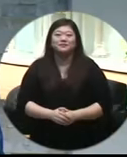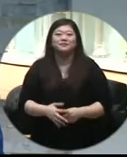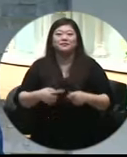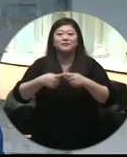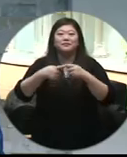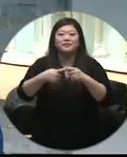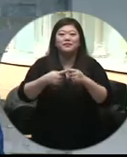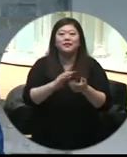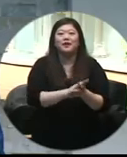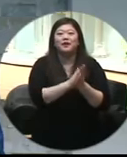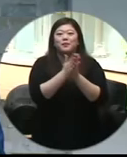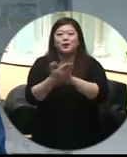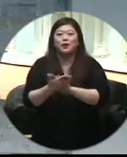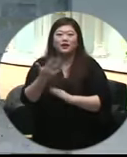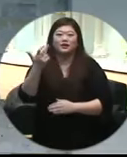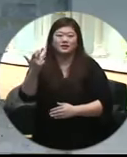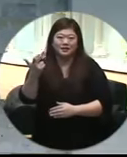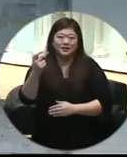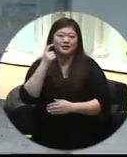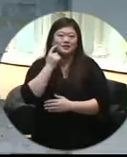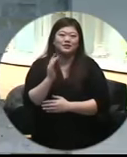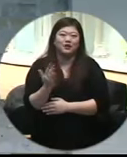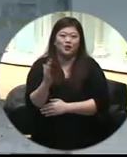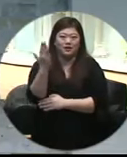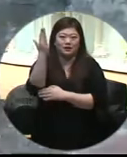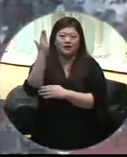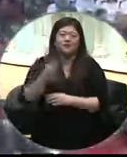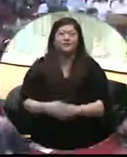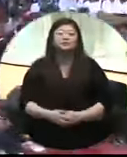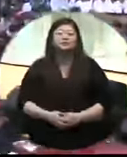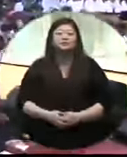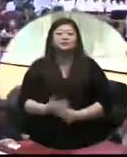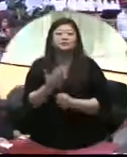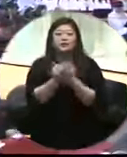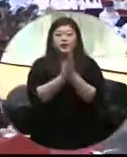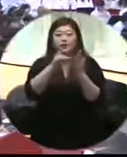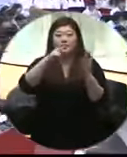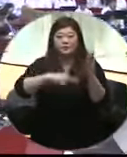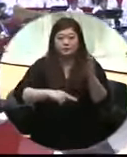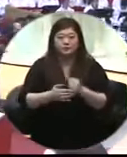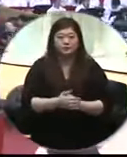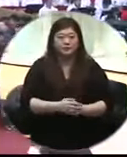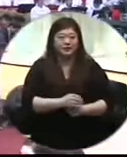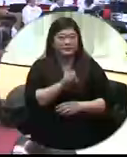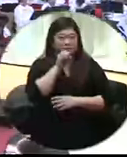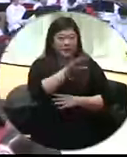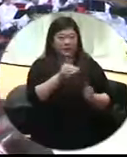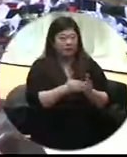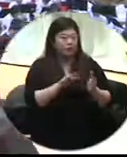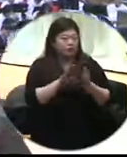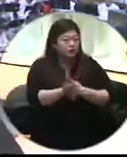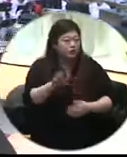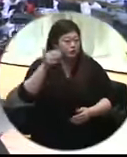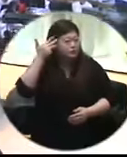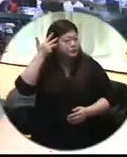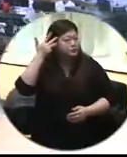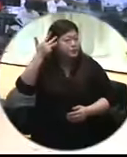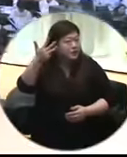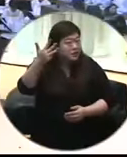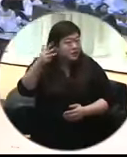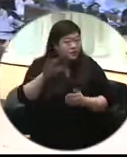변화산의 영광입니다. 28절입니다. 이 말씀하신 후 8일쯤 되어